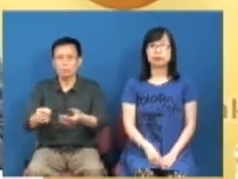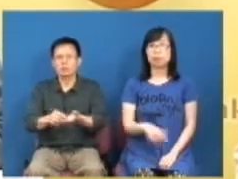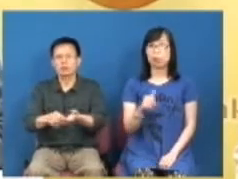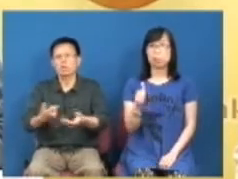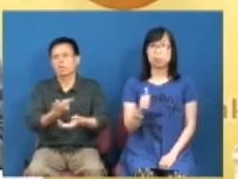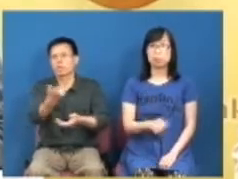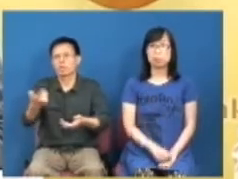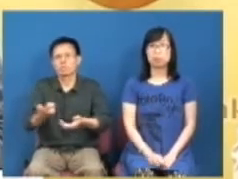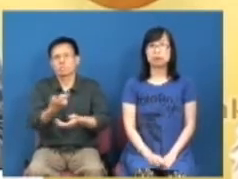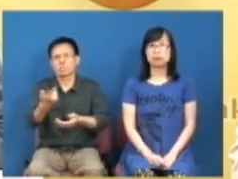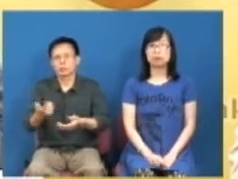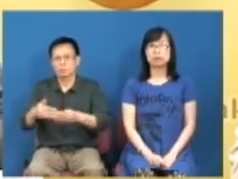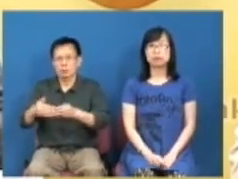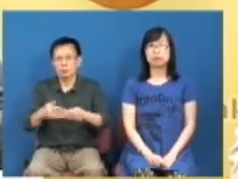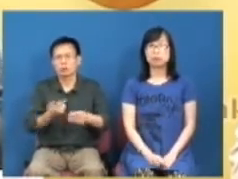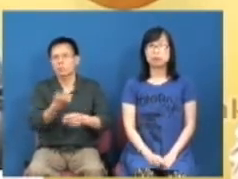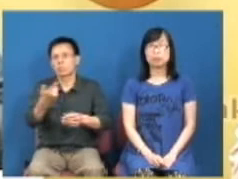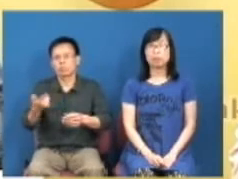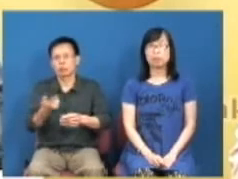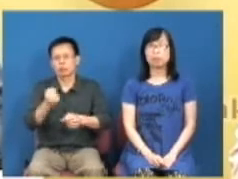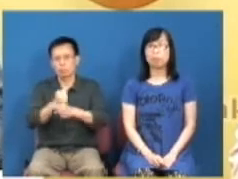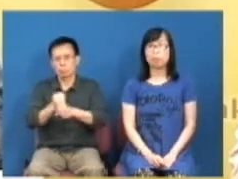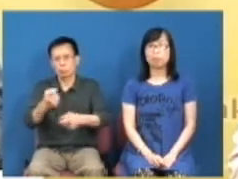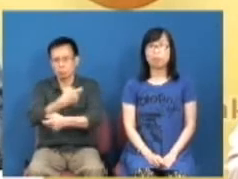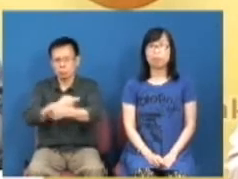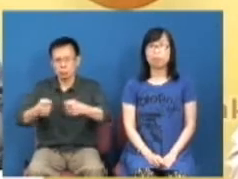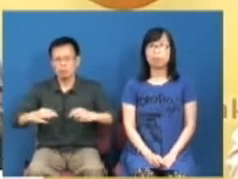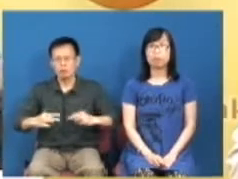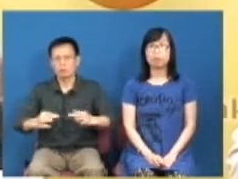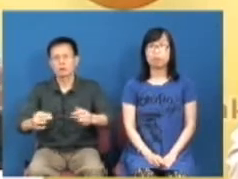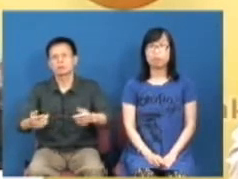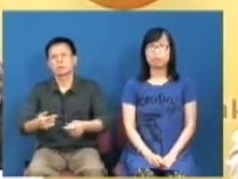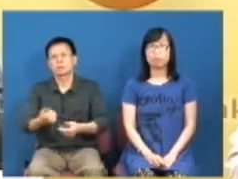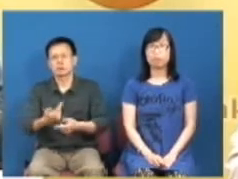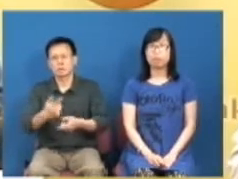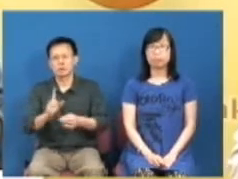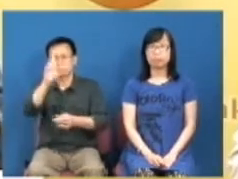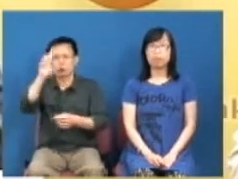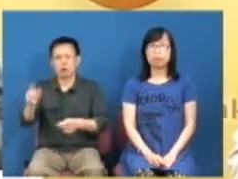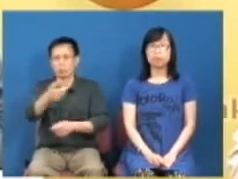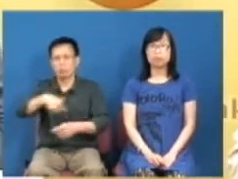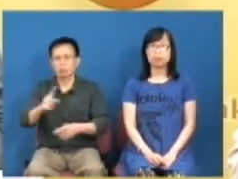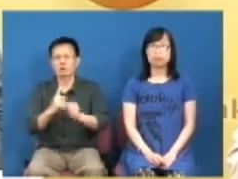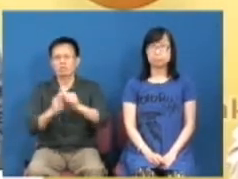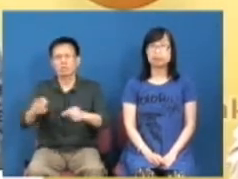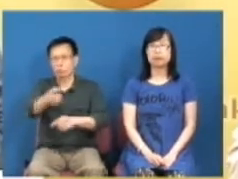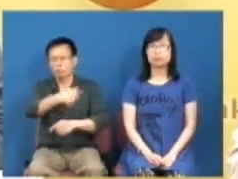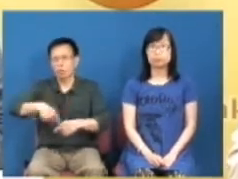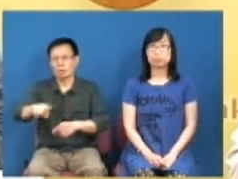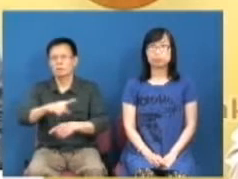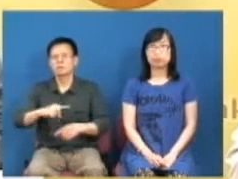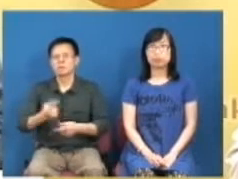中亦都帶來了很多工商業的發展，亦都有即你要知道即上環、中環那些完全是現在核心地